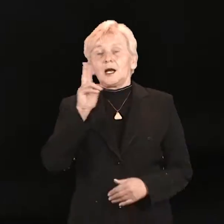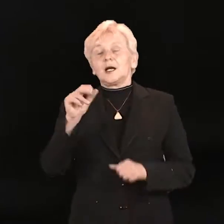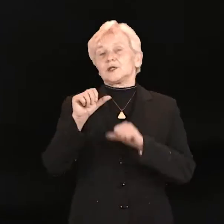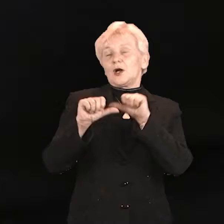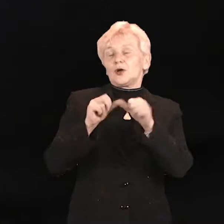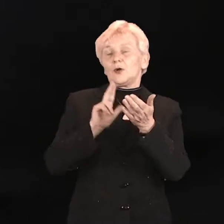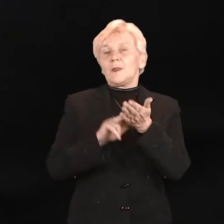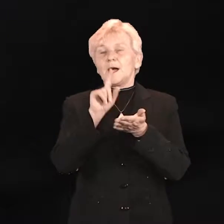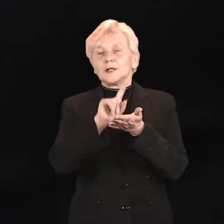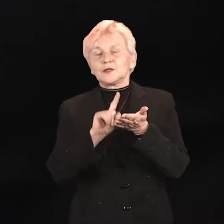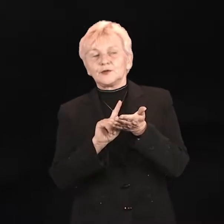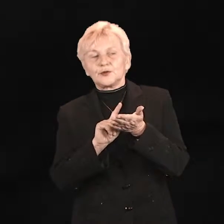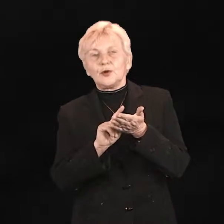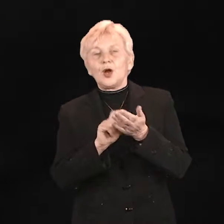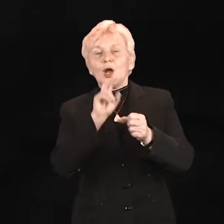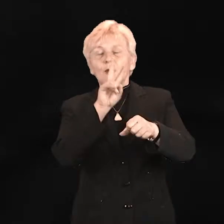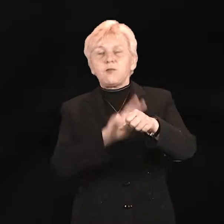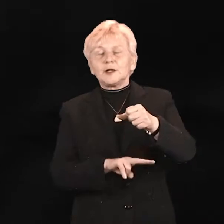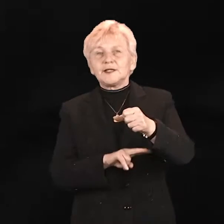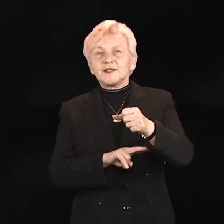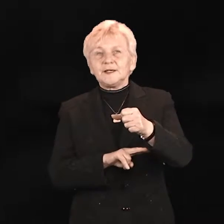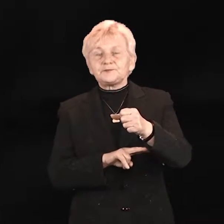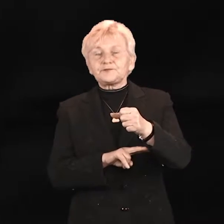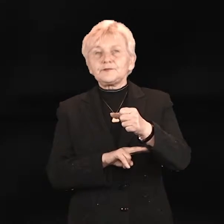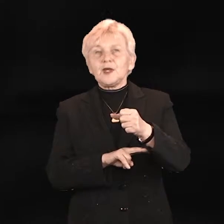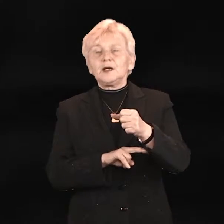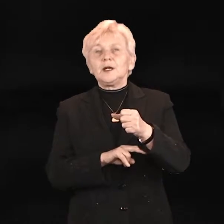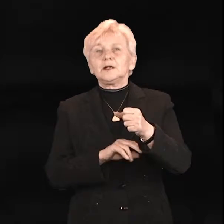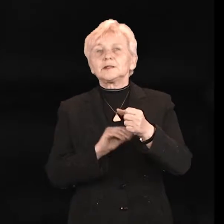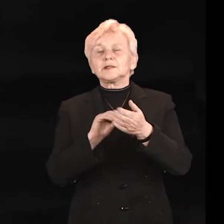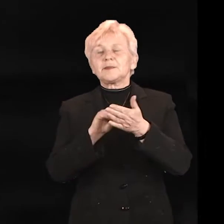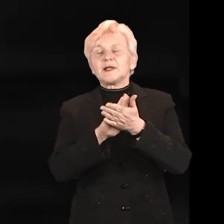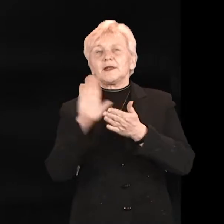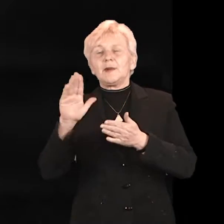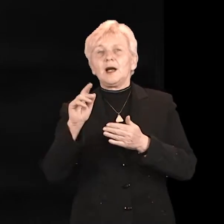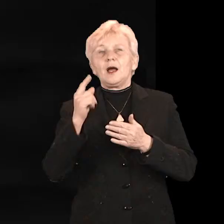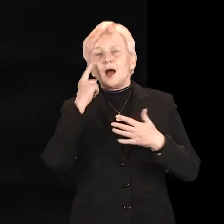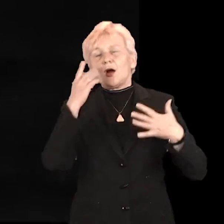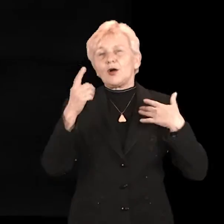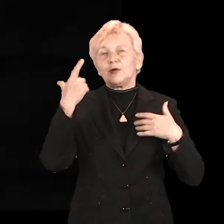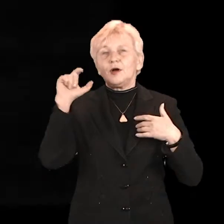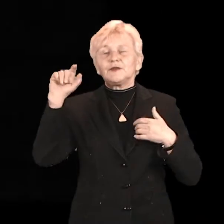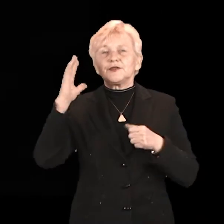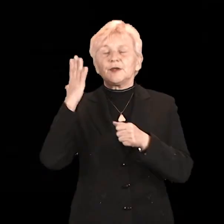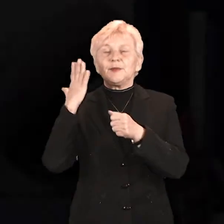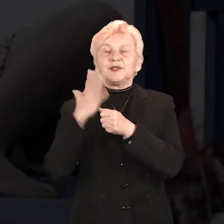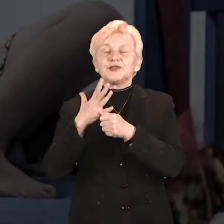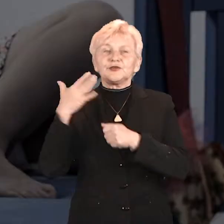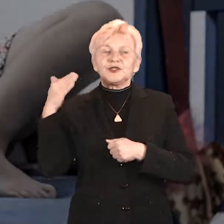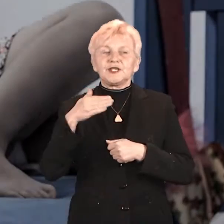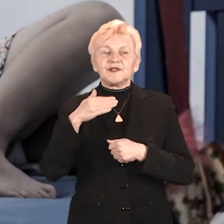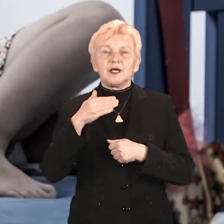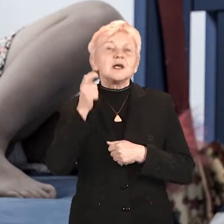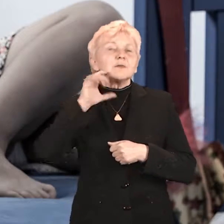Każdego roku na Śląsku policja odnotowuje około 250 potwierdzonych przypadków przestępstw seksualnych dokonywanych na dzieciach.